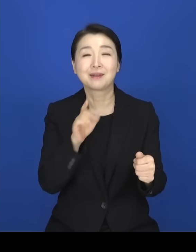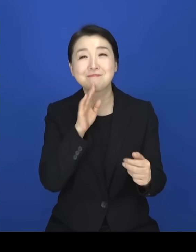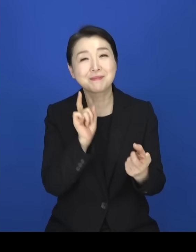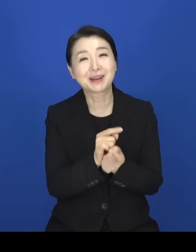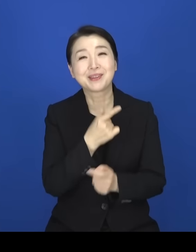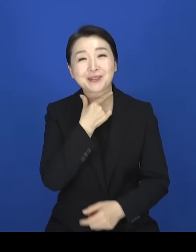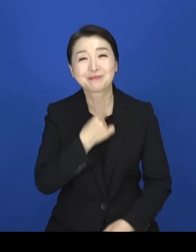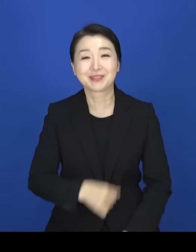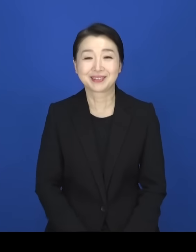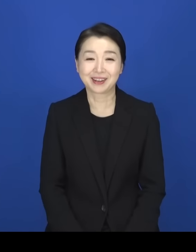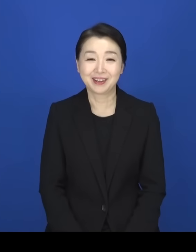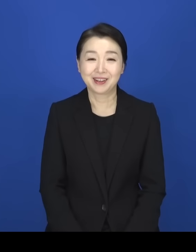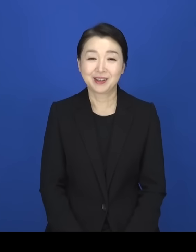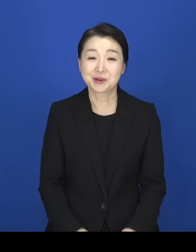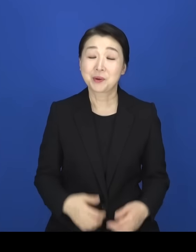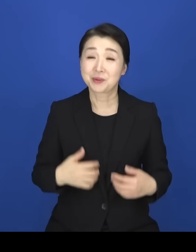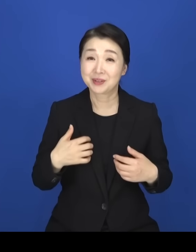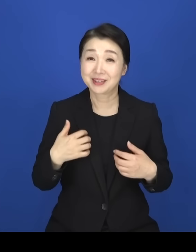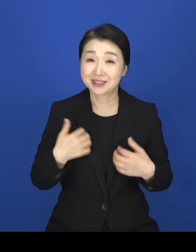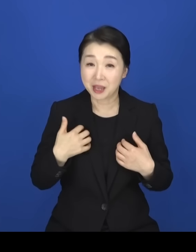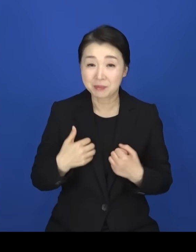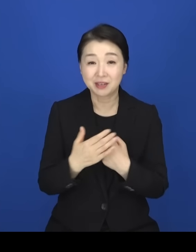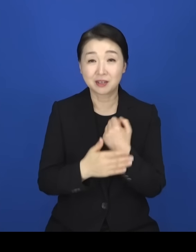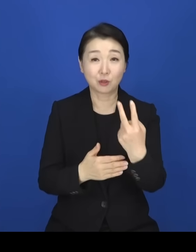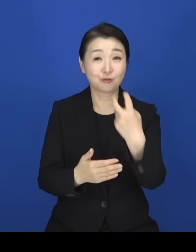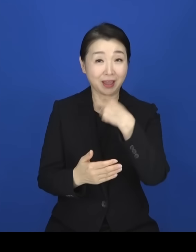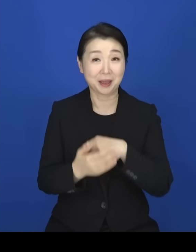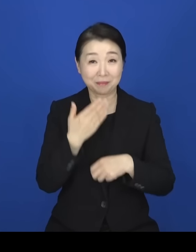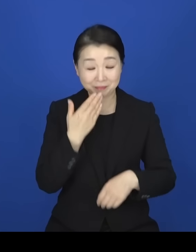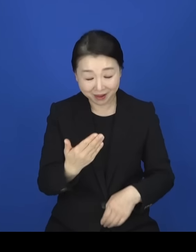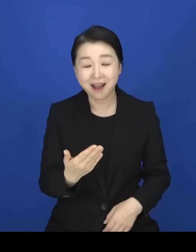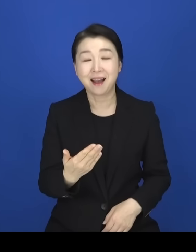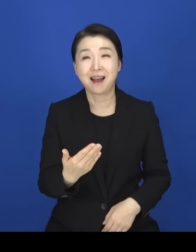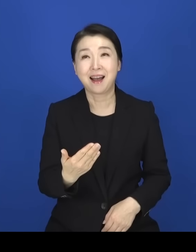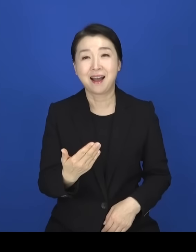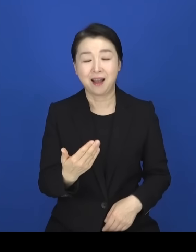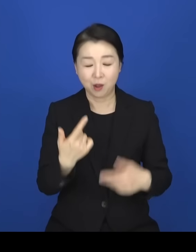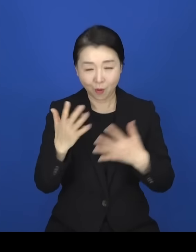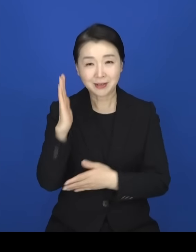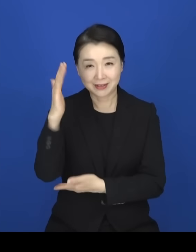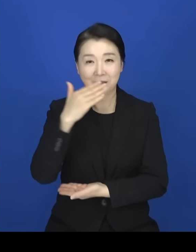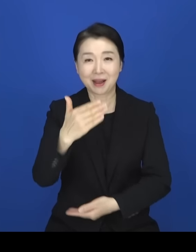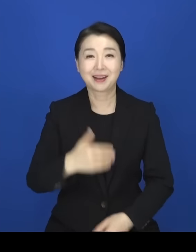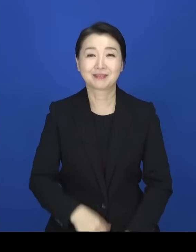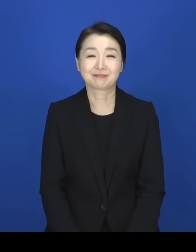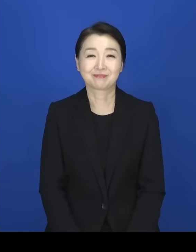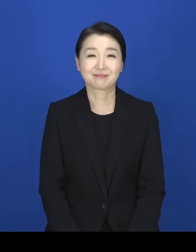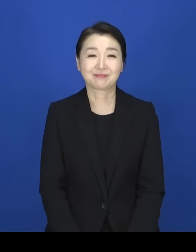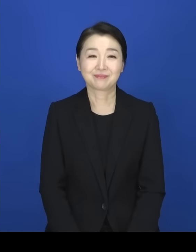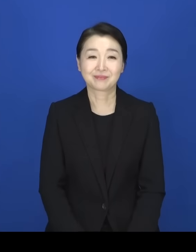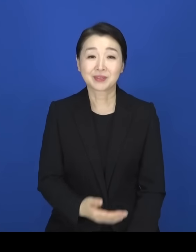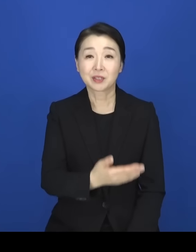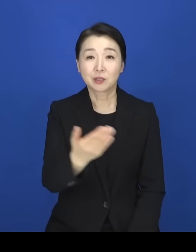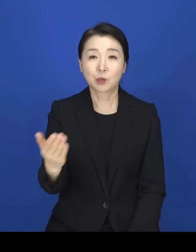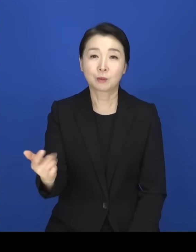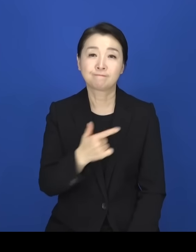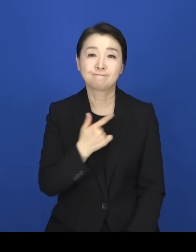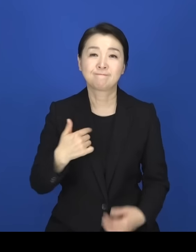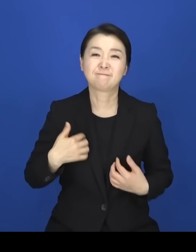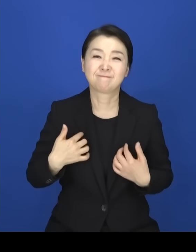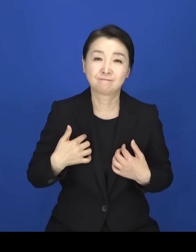싶었습니다. 오늘은요, 재미와 은혜 이 두 마리 토끼를 동시에 잡을 수 있을 거라고 제가 정말 강력히 말씀드릴 수 있을 것 같습니다. 네, 여러분들